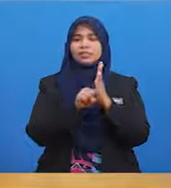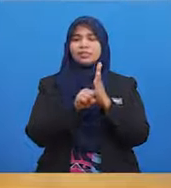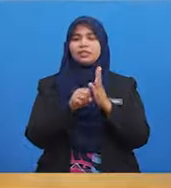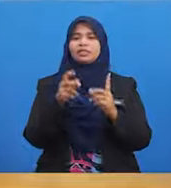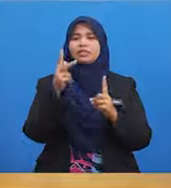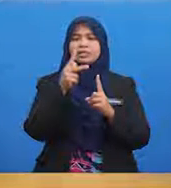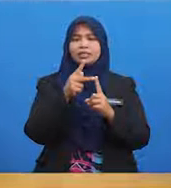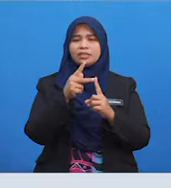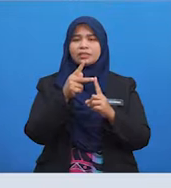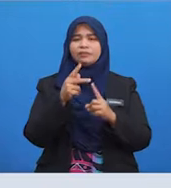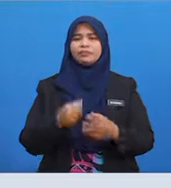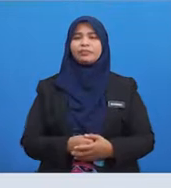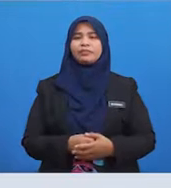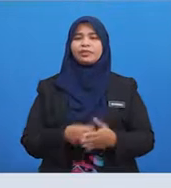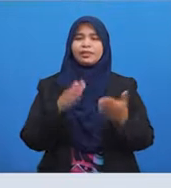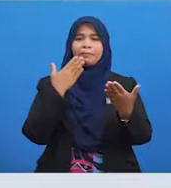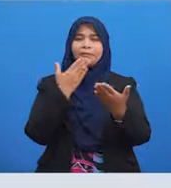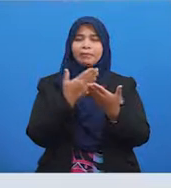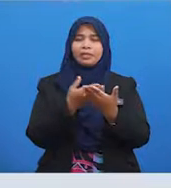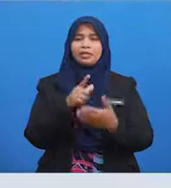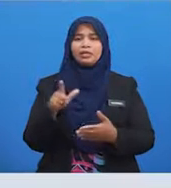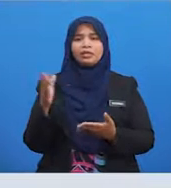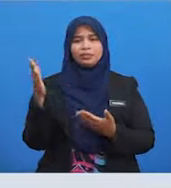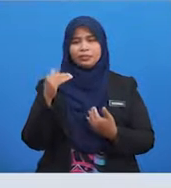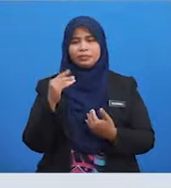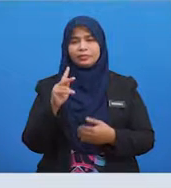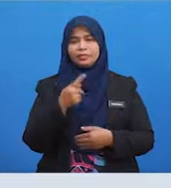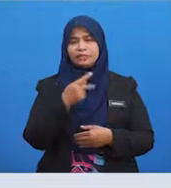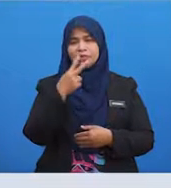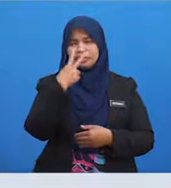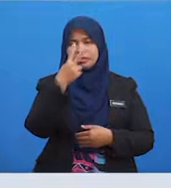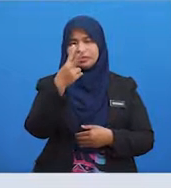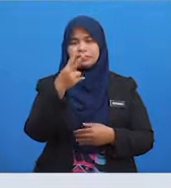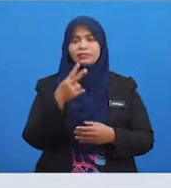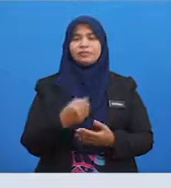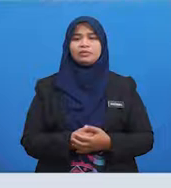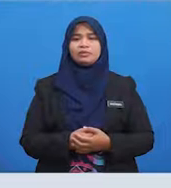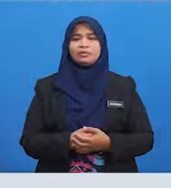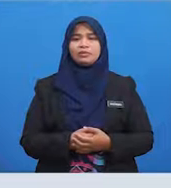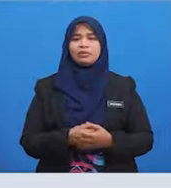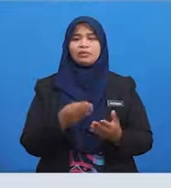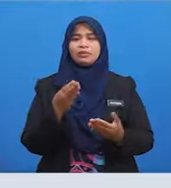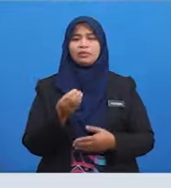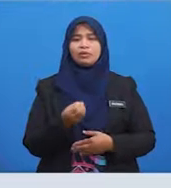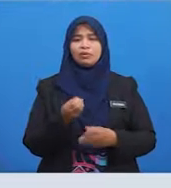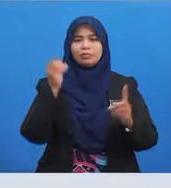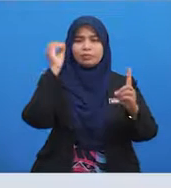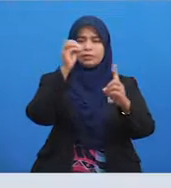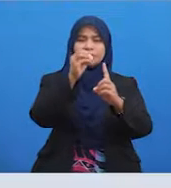se-ke. Baiklah, jom kita lihat dahulu